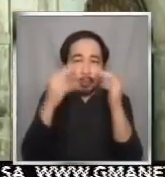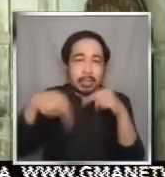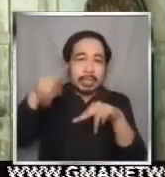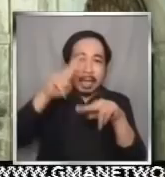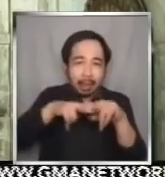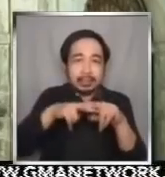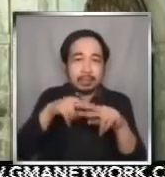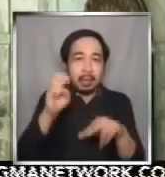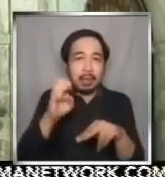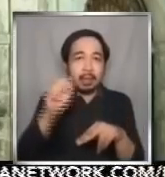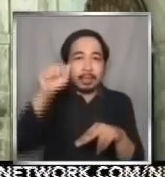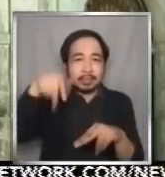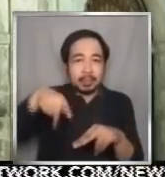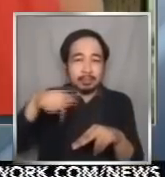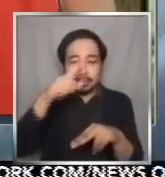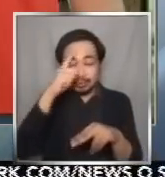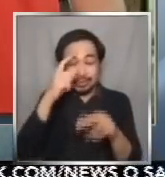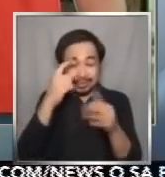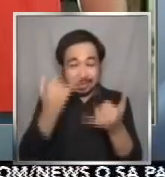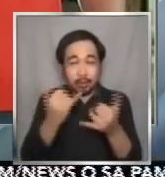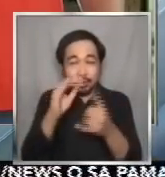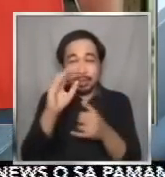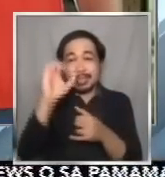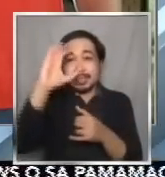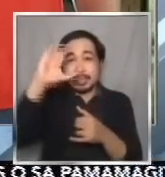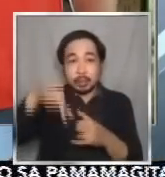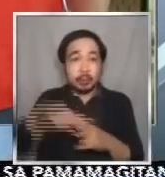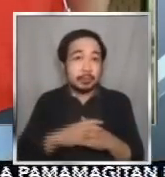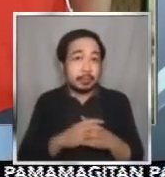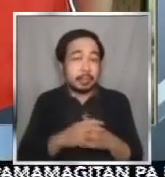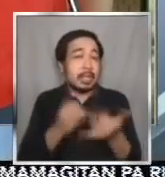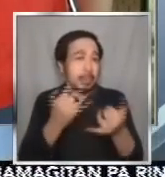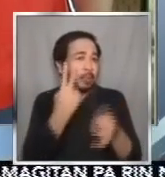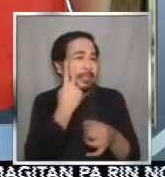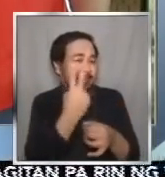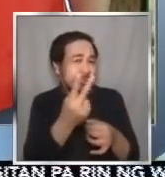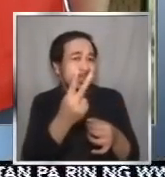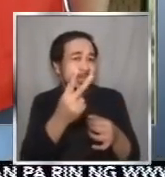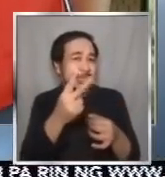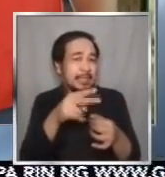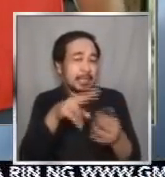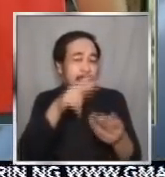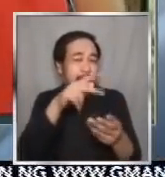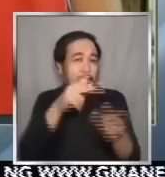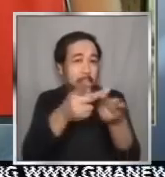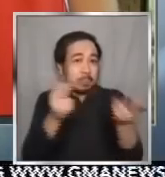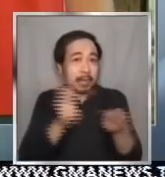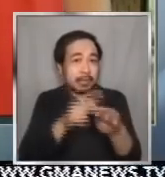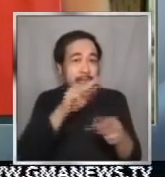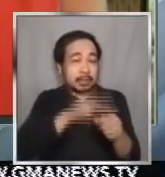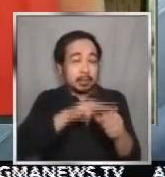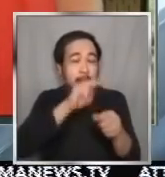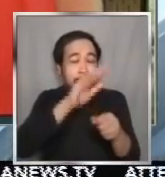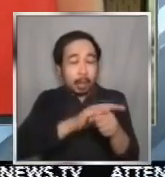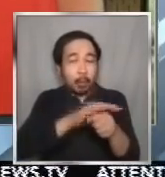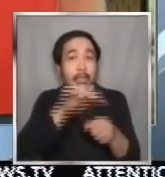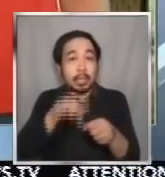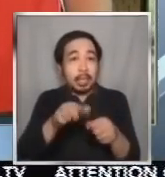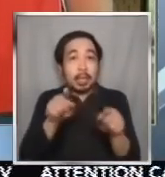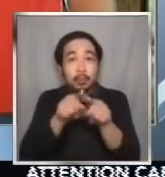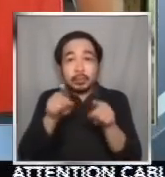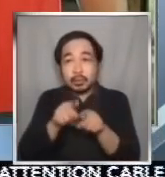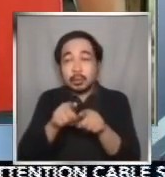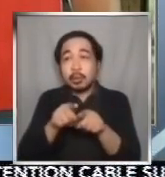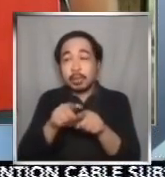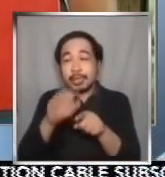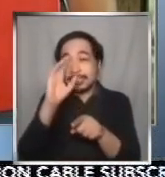ang lugar na ito, Mike. Yung mga nakita nyo sa lungsod ng Mandaue, pati dyan sa ilang mga lugar sa lungsod ng Cebu, mula nung lumapag kayo, Ian, malamang